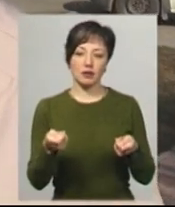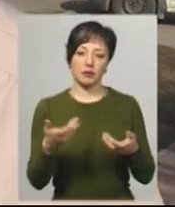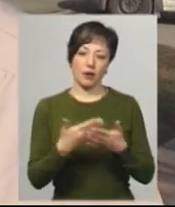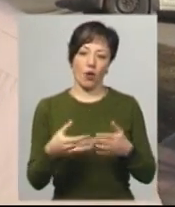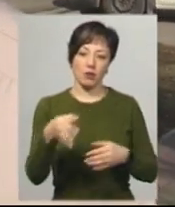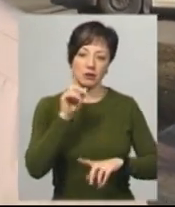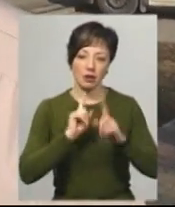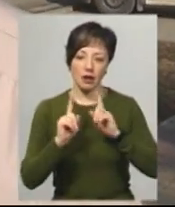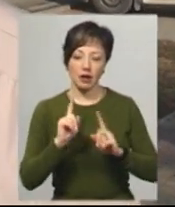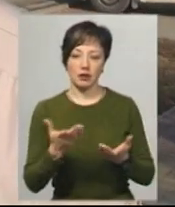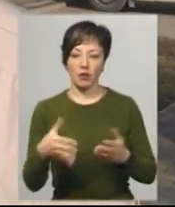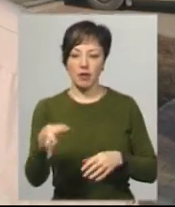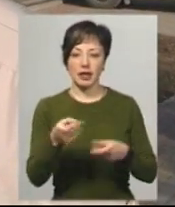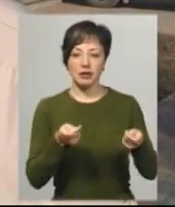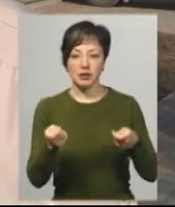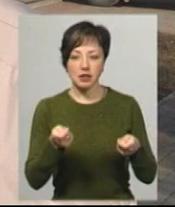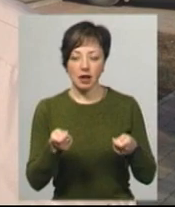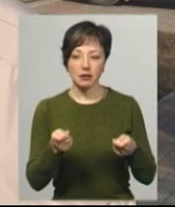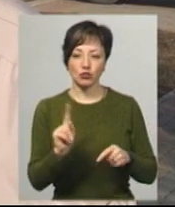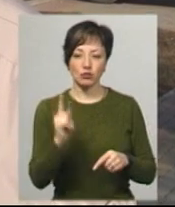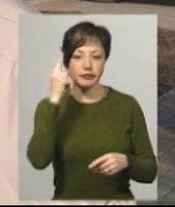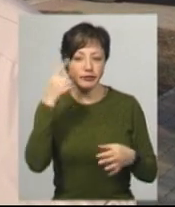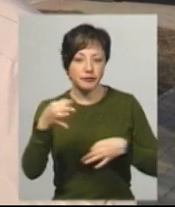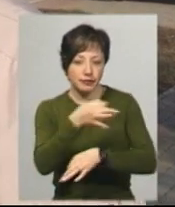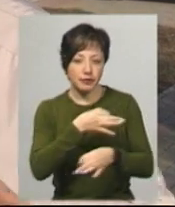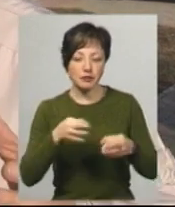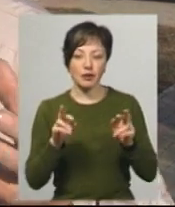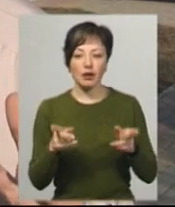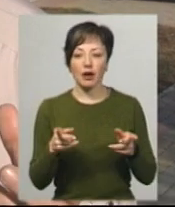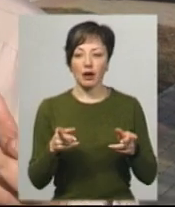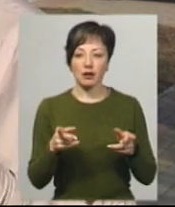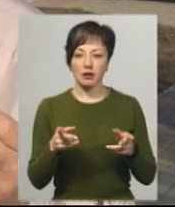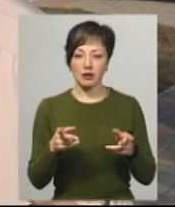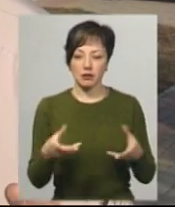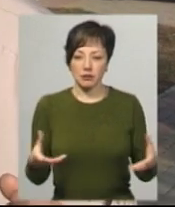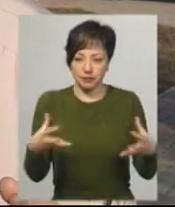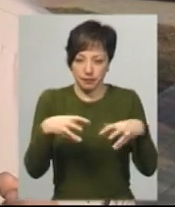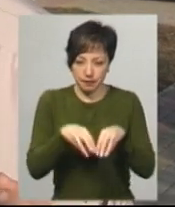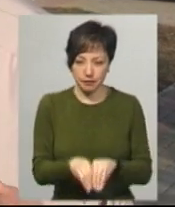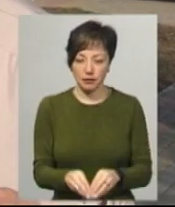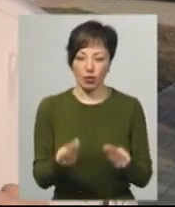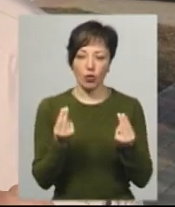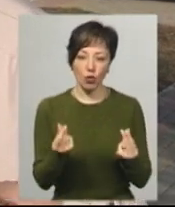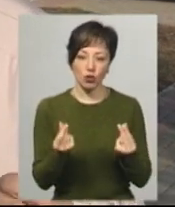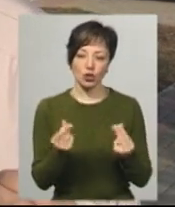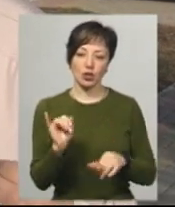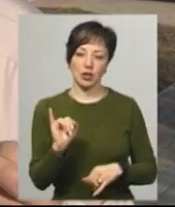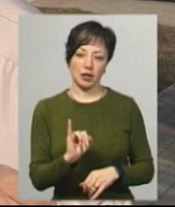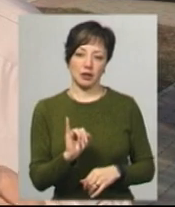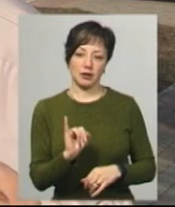ради, обласна адміністрація, щоб обдумали, яким чином скопірувати кошти